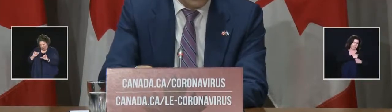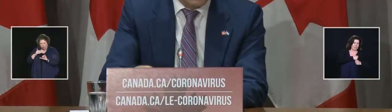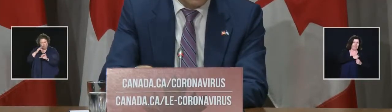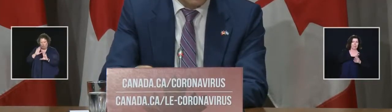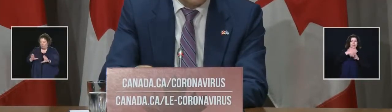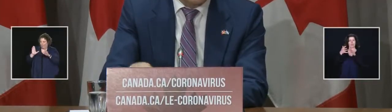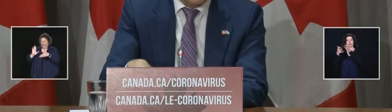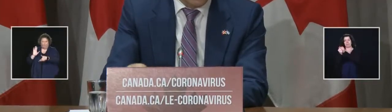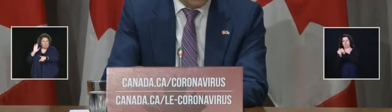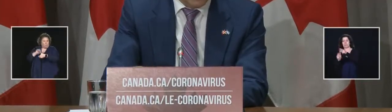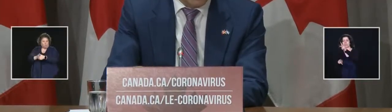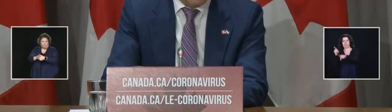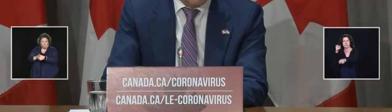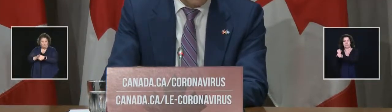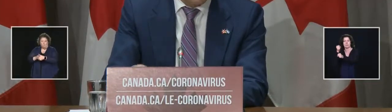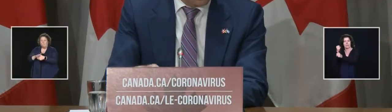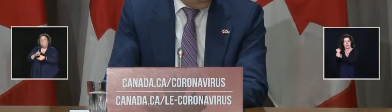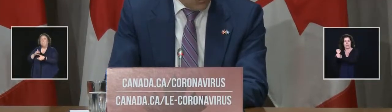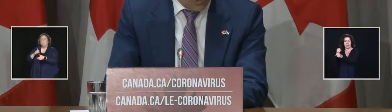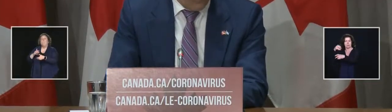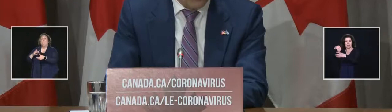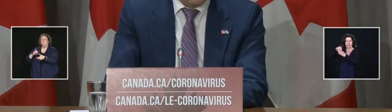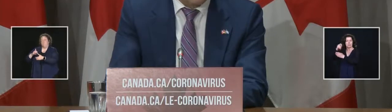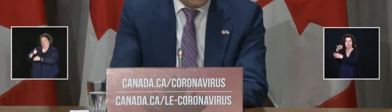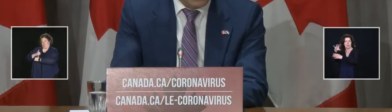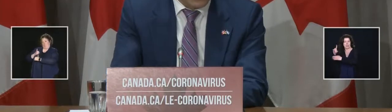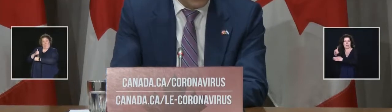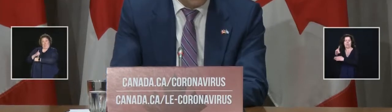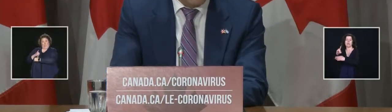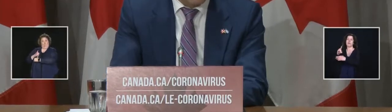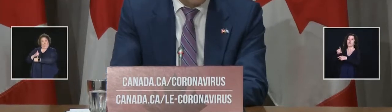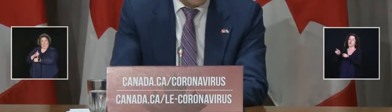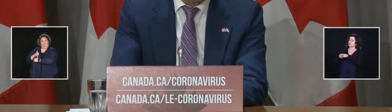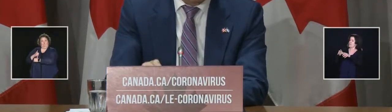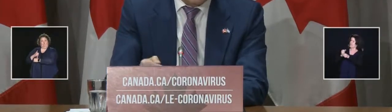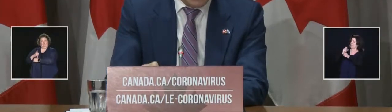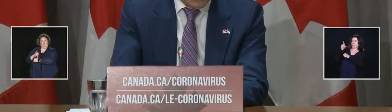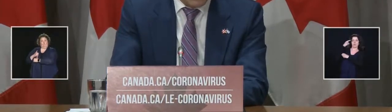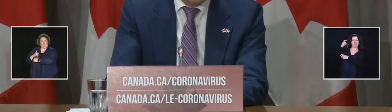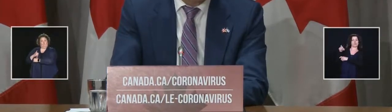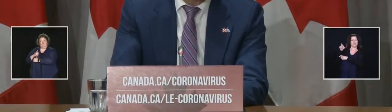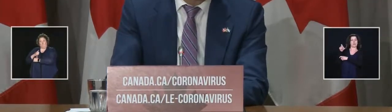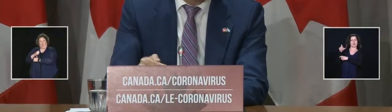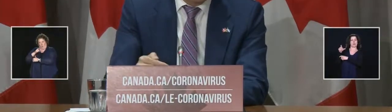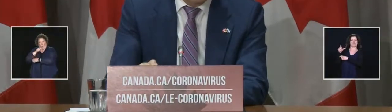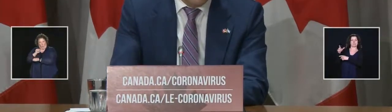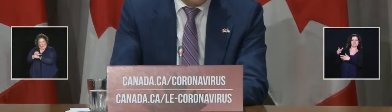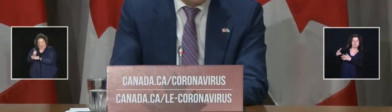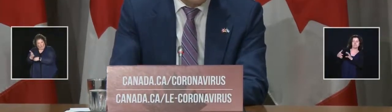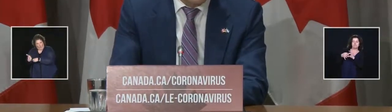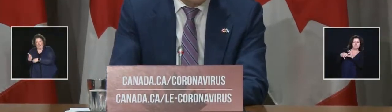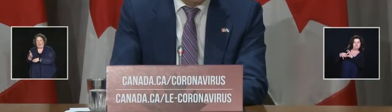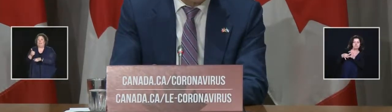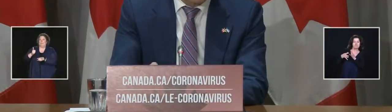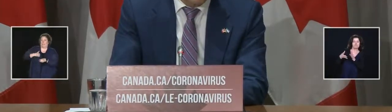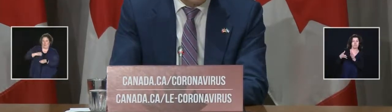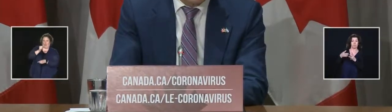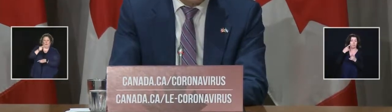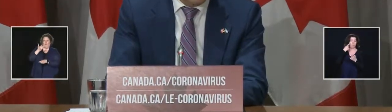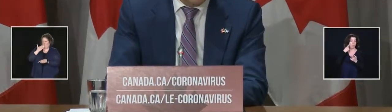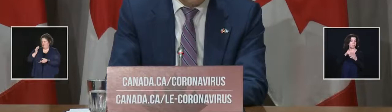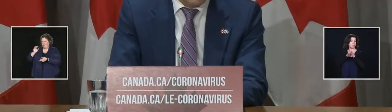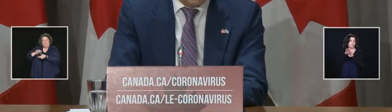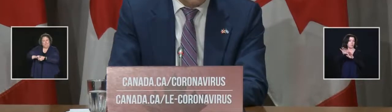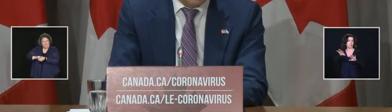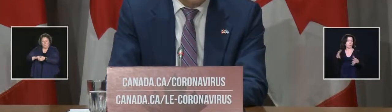les gens dans les CHSLD et le gouvernement du Québec. On va voir comment la situation va évoluer, mais tant que la situation va nécessiter une